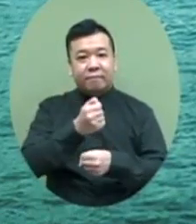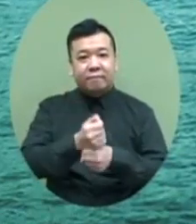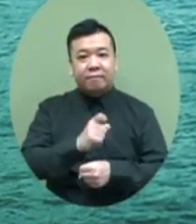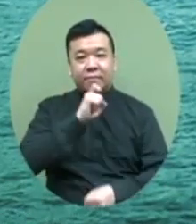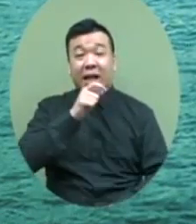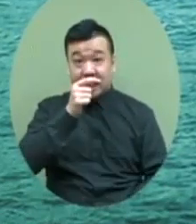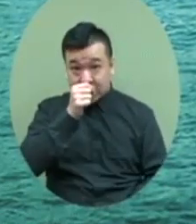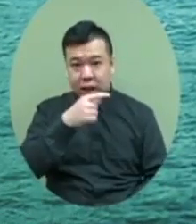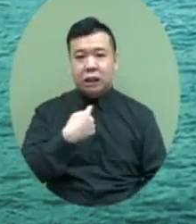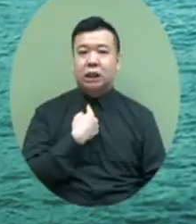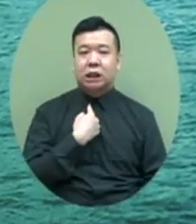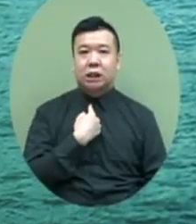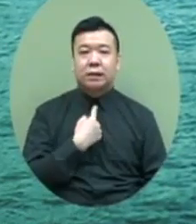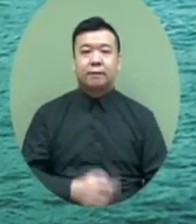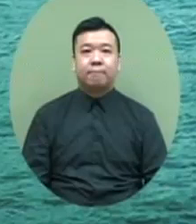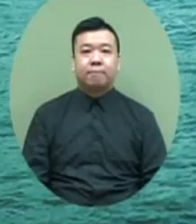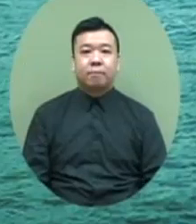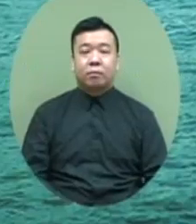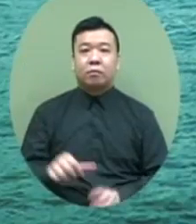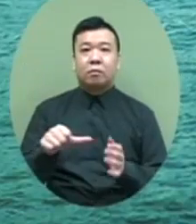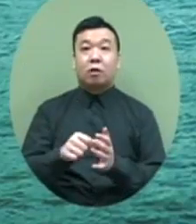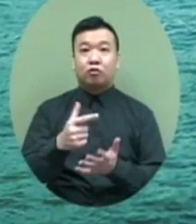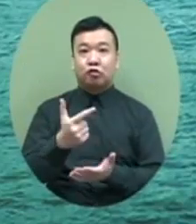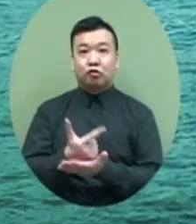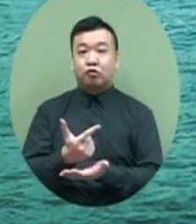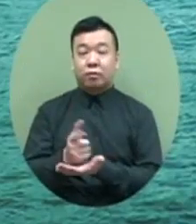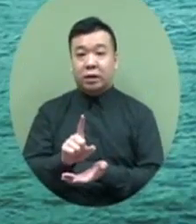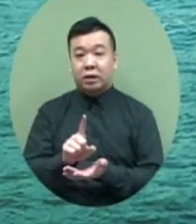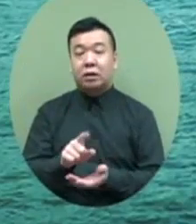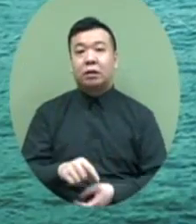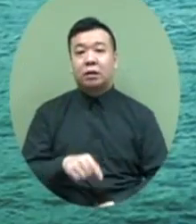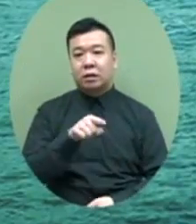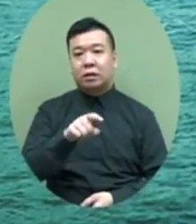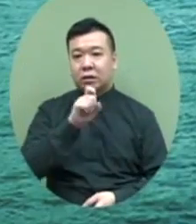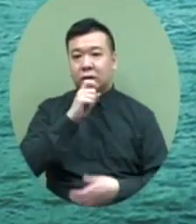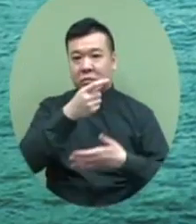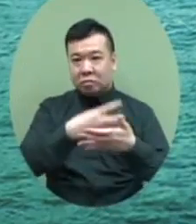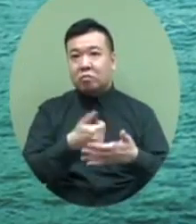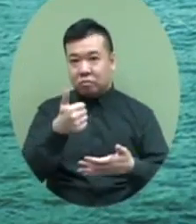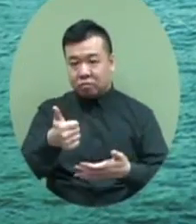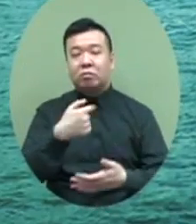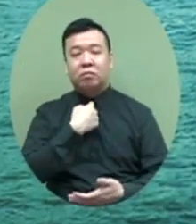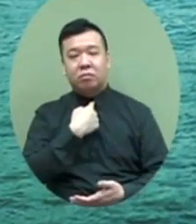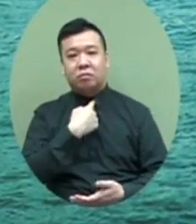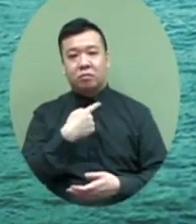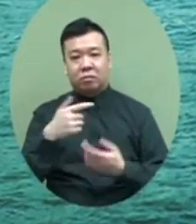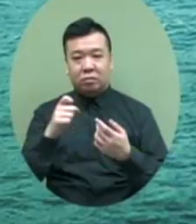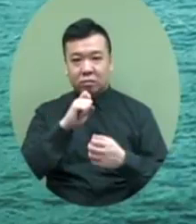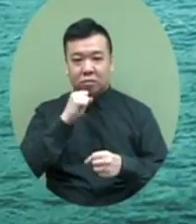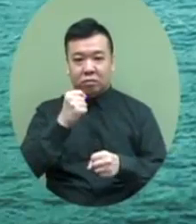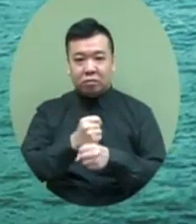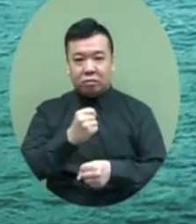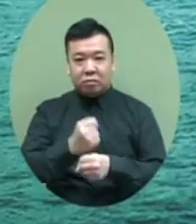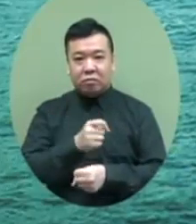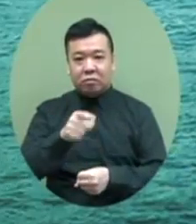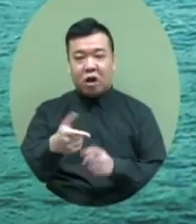有興趣，當然最重要的也是他有這個的條件去進行有關